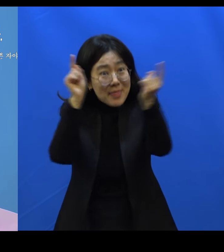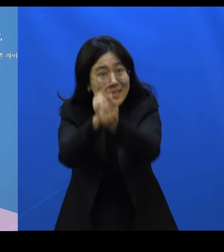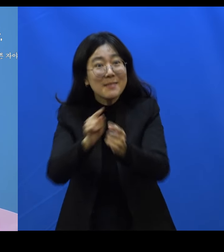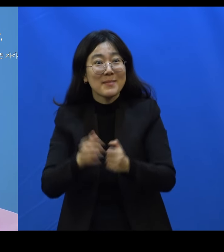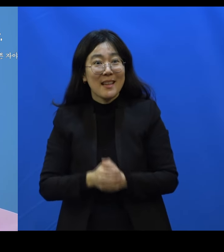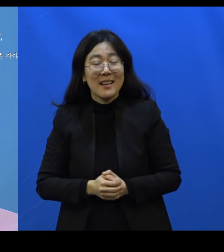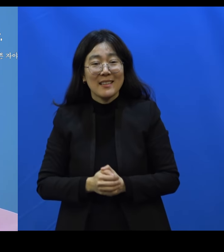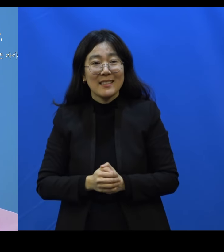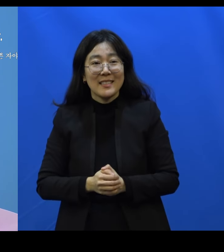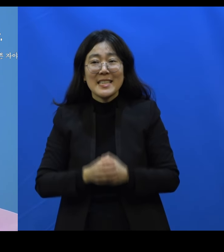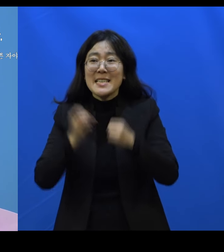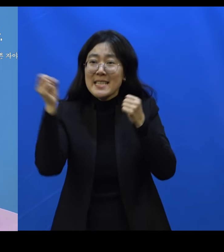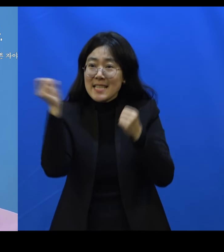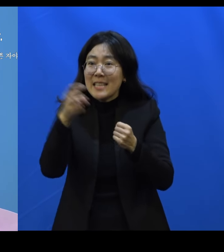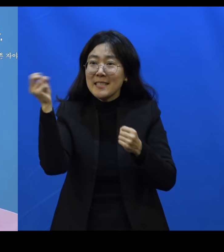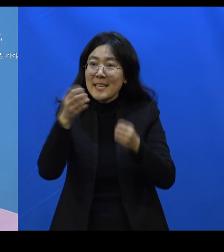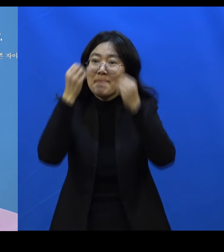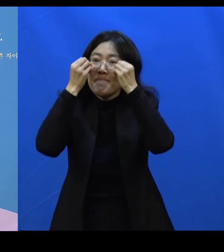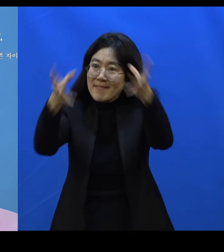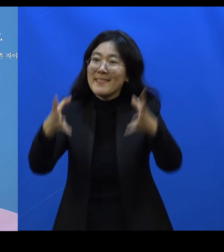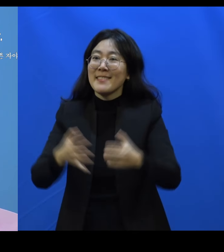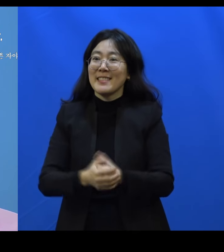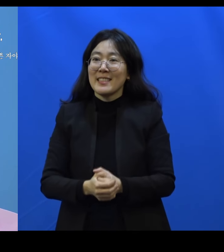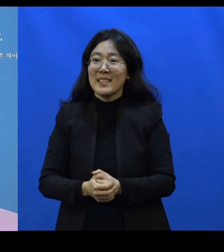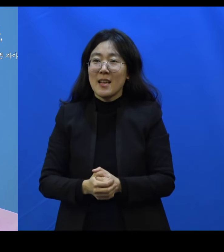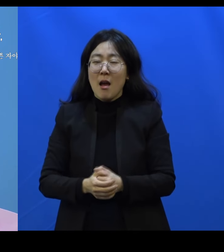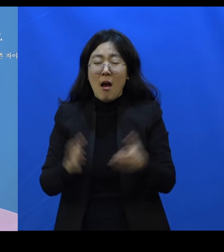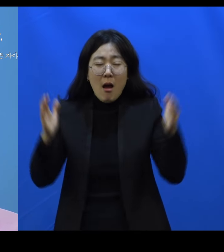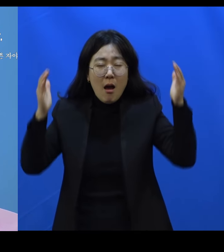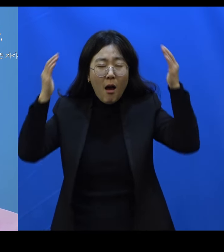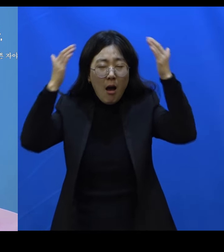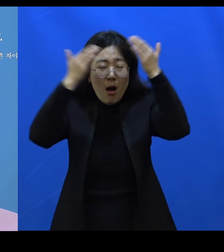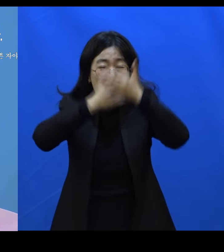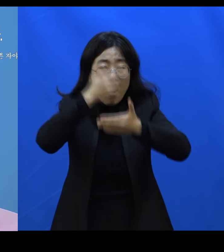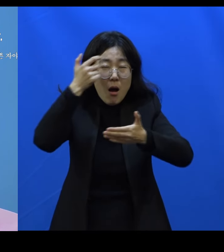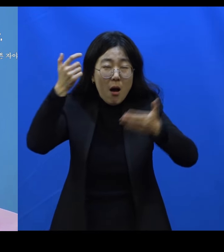말씀합니다. 이제 영적인 그 어둠의 시간들,